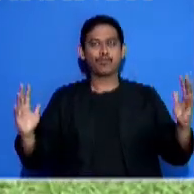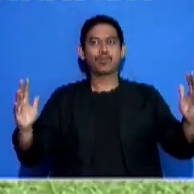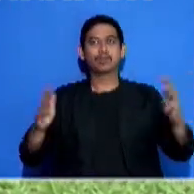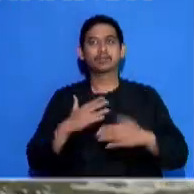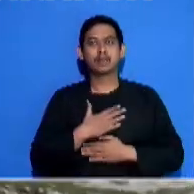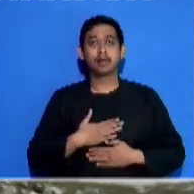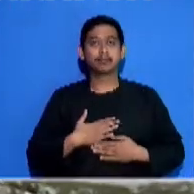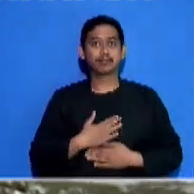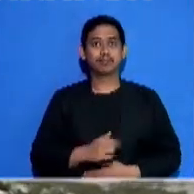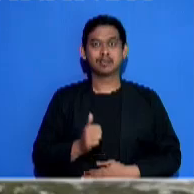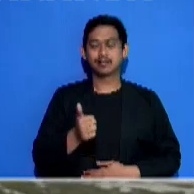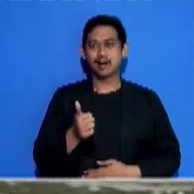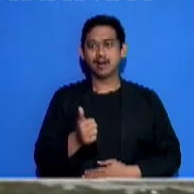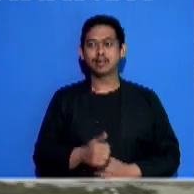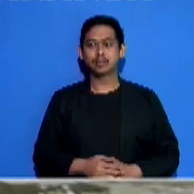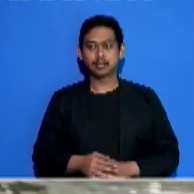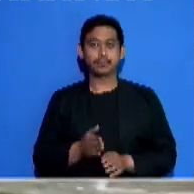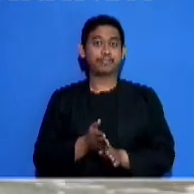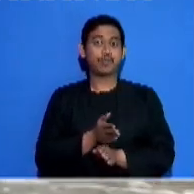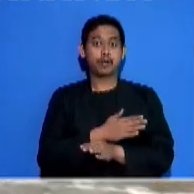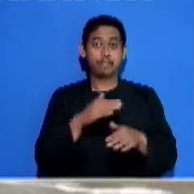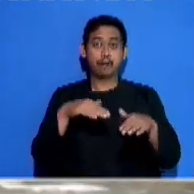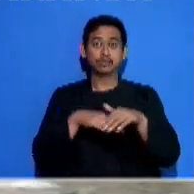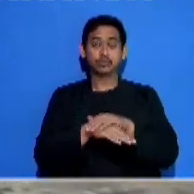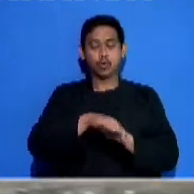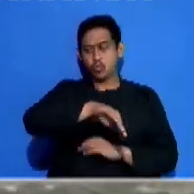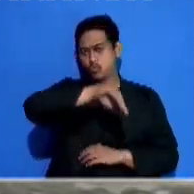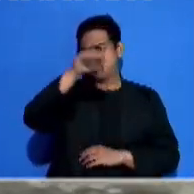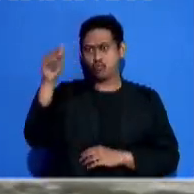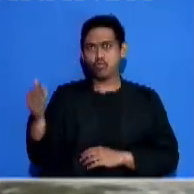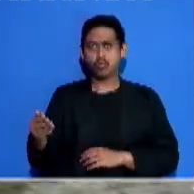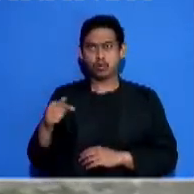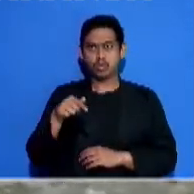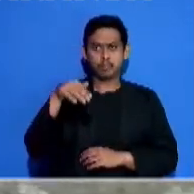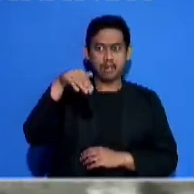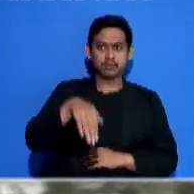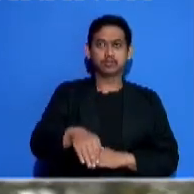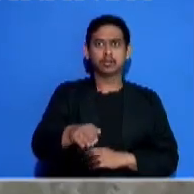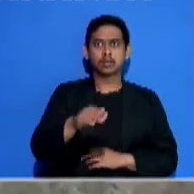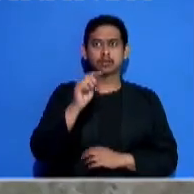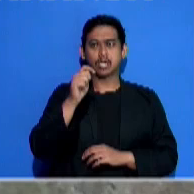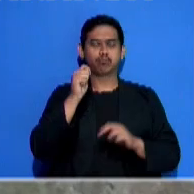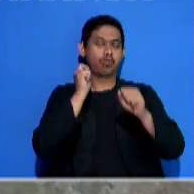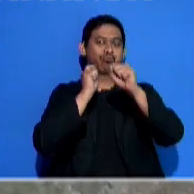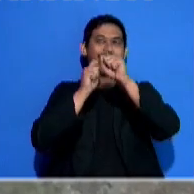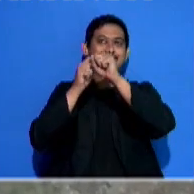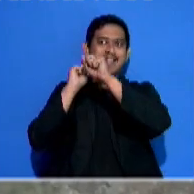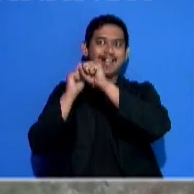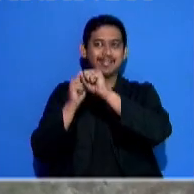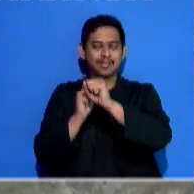swasana. Sadèrèngipun mlebet guwa, para pelancong saged ningali wontenipun relief ingkang gambaraken cariyos epos